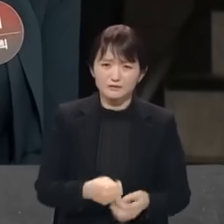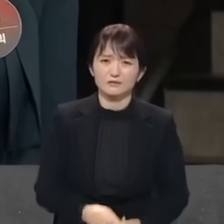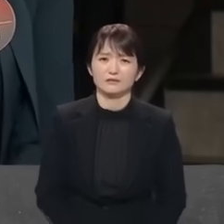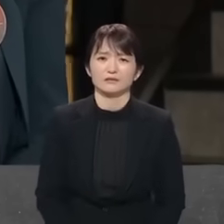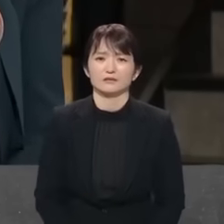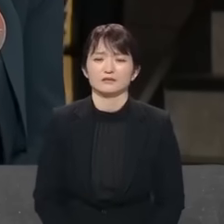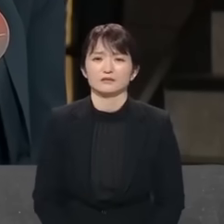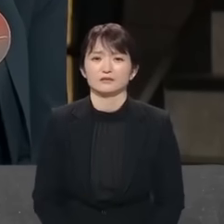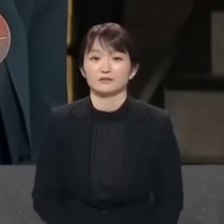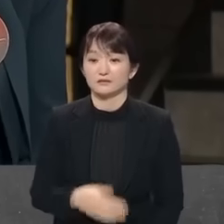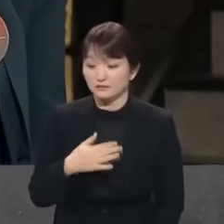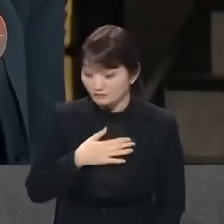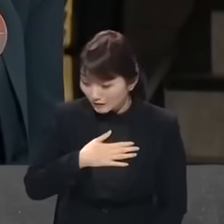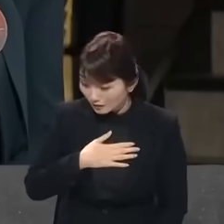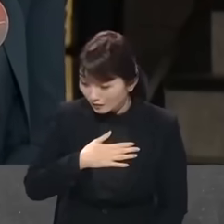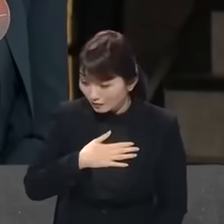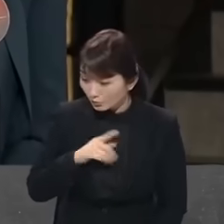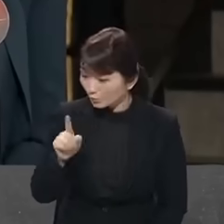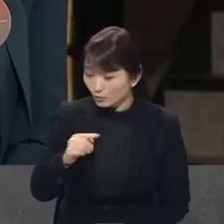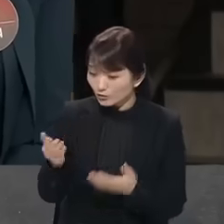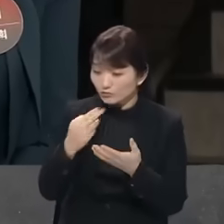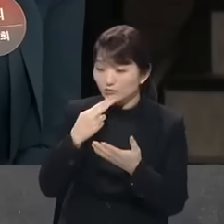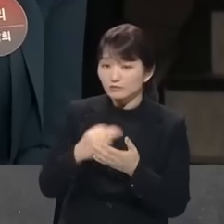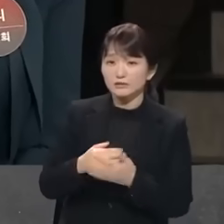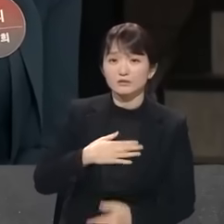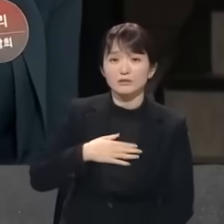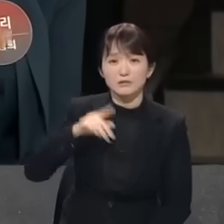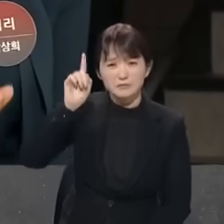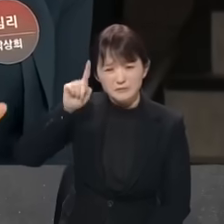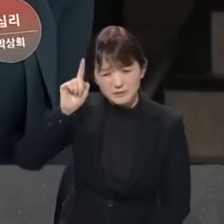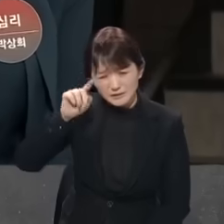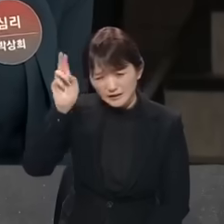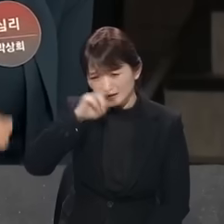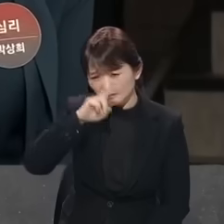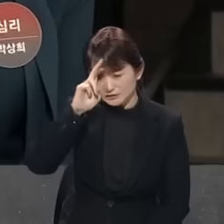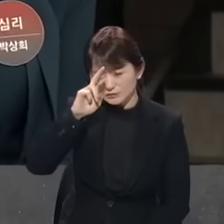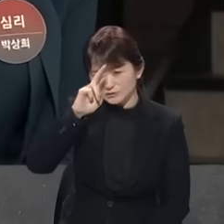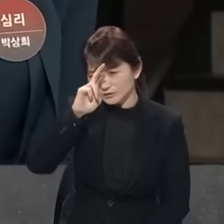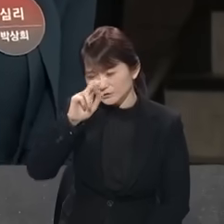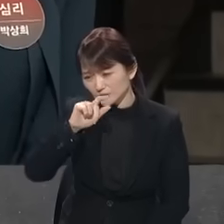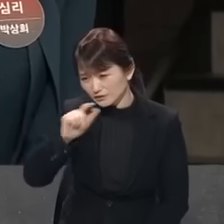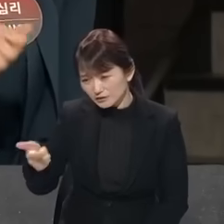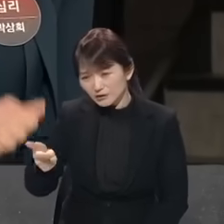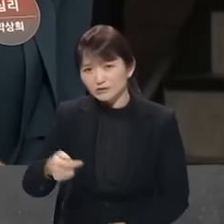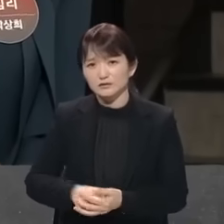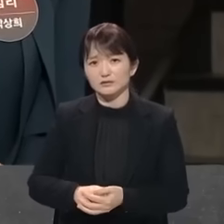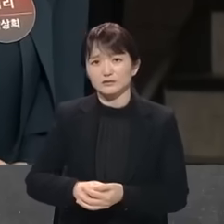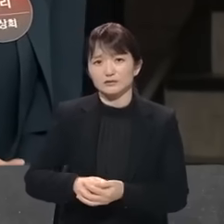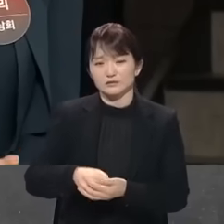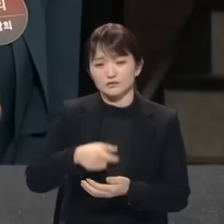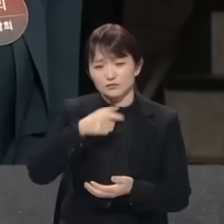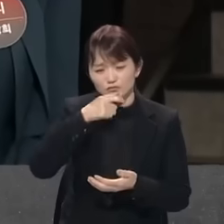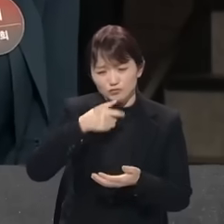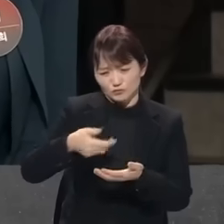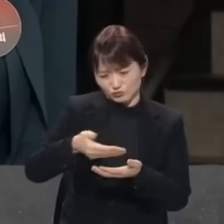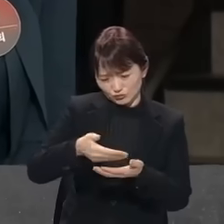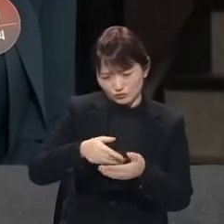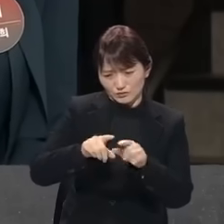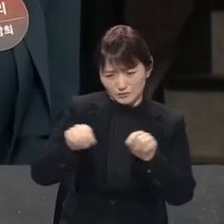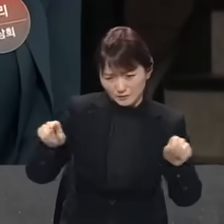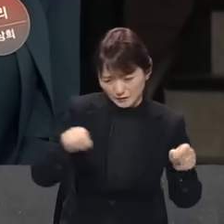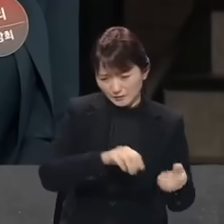아니 그럼 난 한게 없다는 거야 매일매일 삼시 새끼 된장국 미역국 소고기국 때마다 국